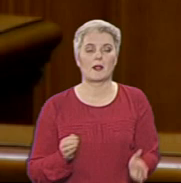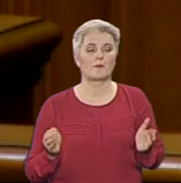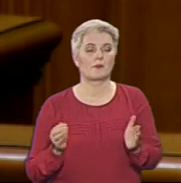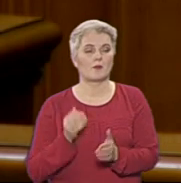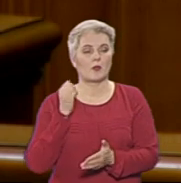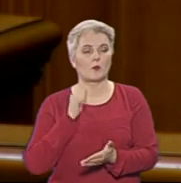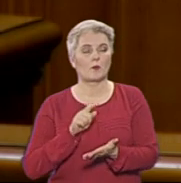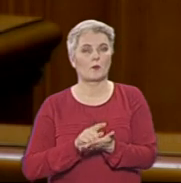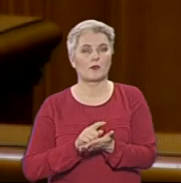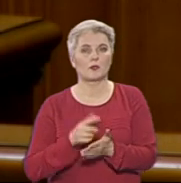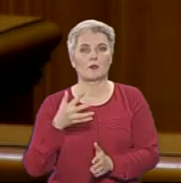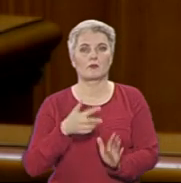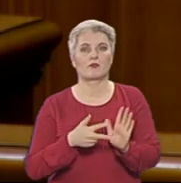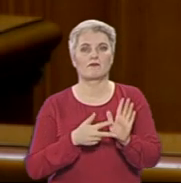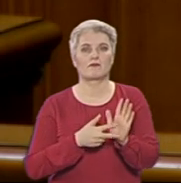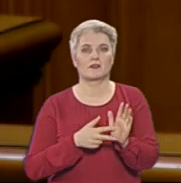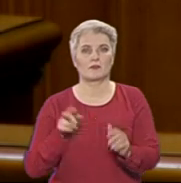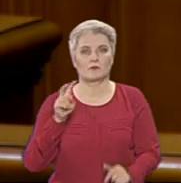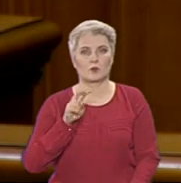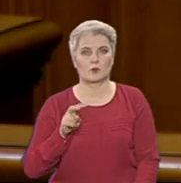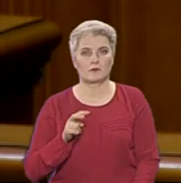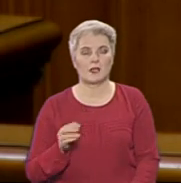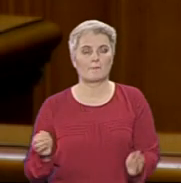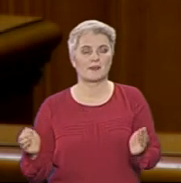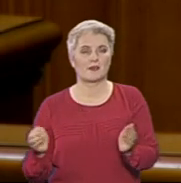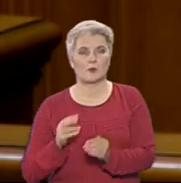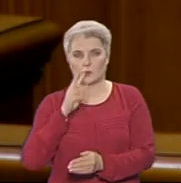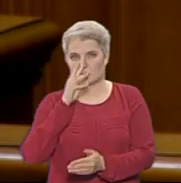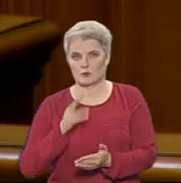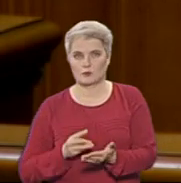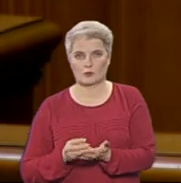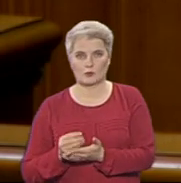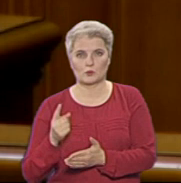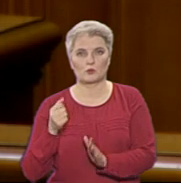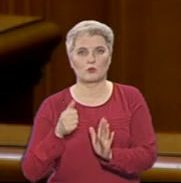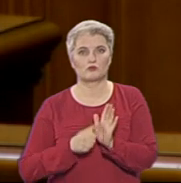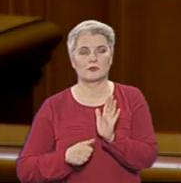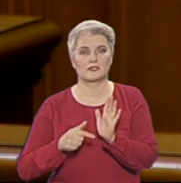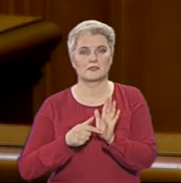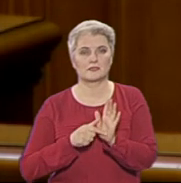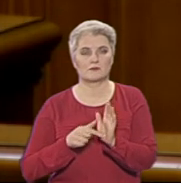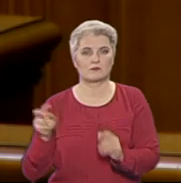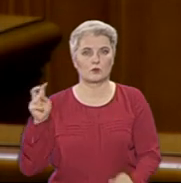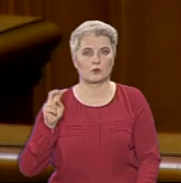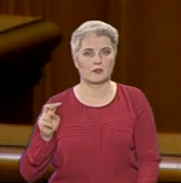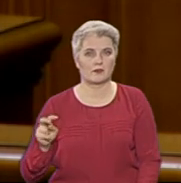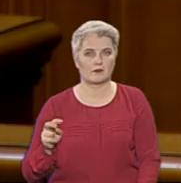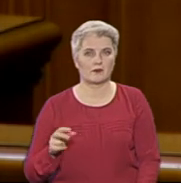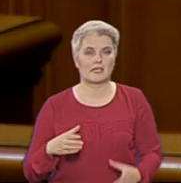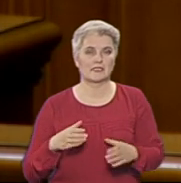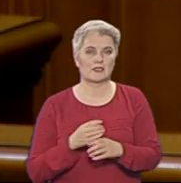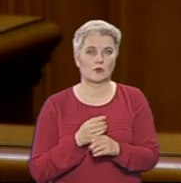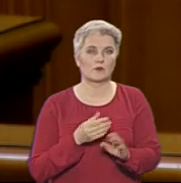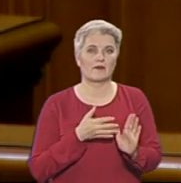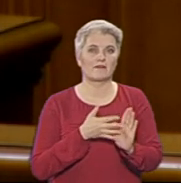пенсію – 58 доларів, мінімальну заробітну плату – 167 доларів, скорочено